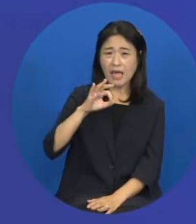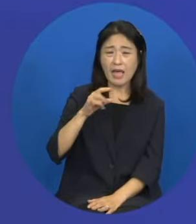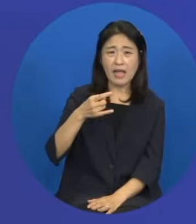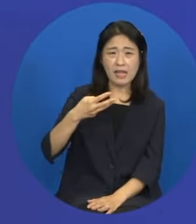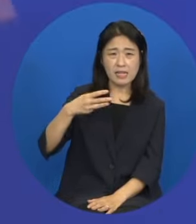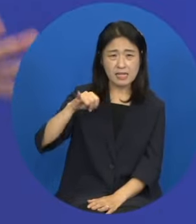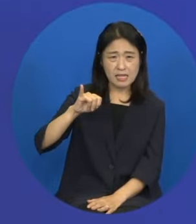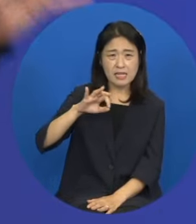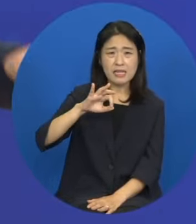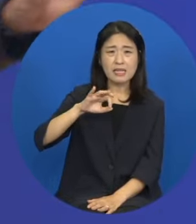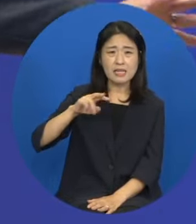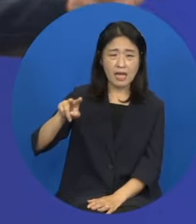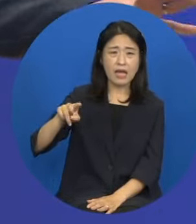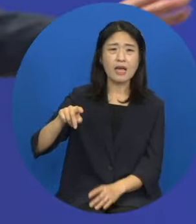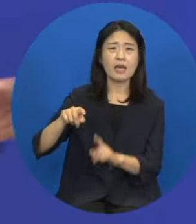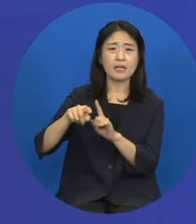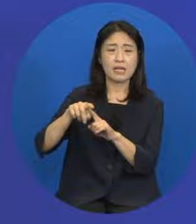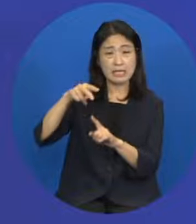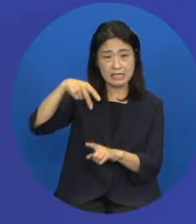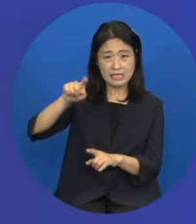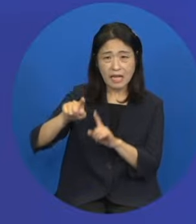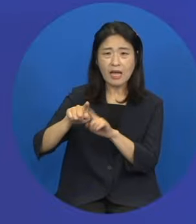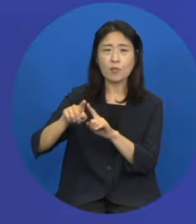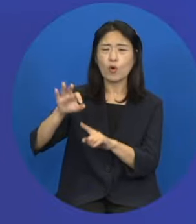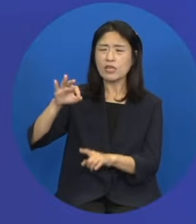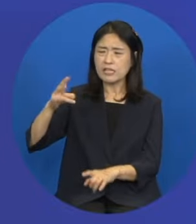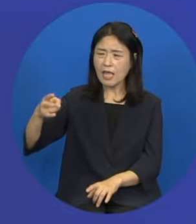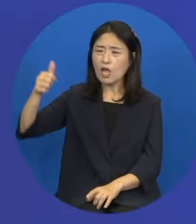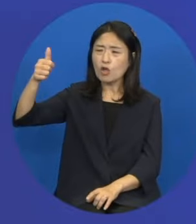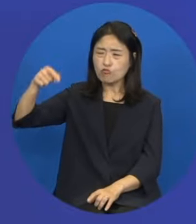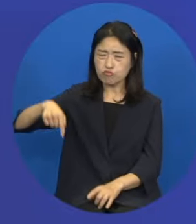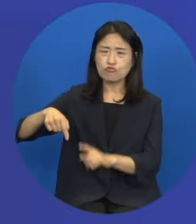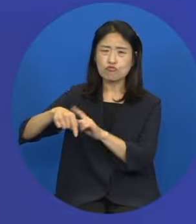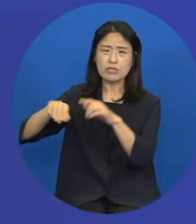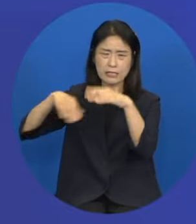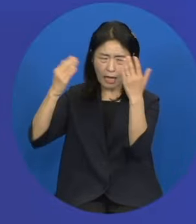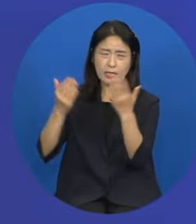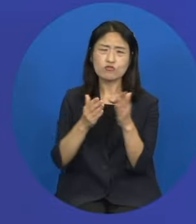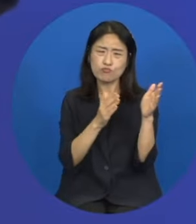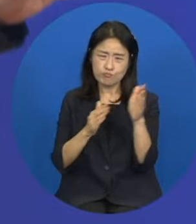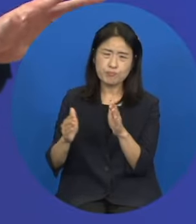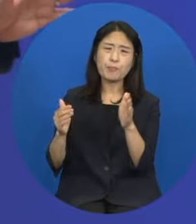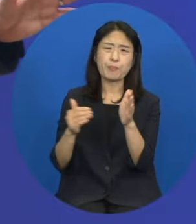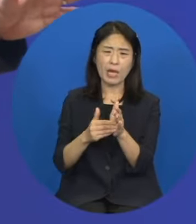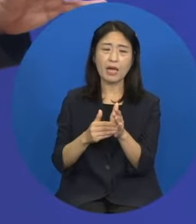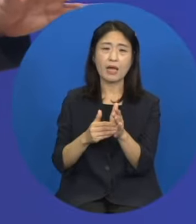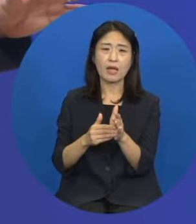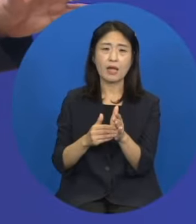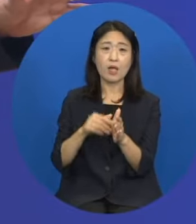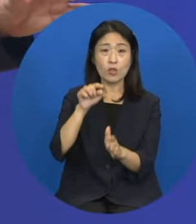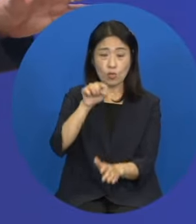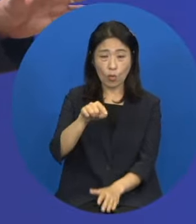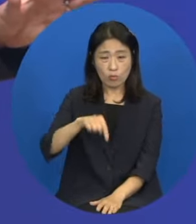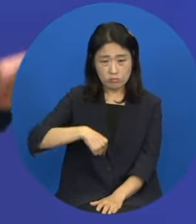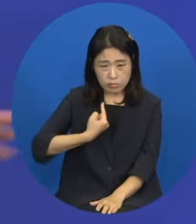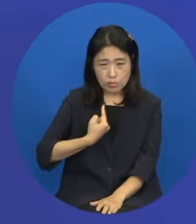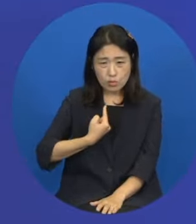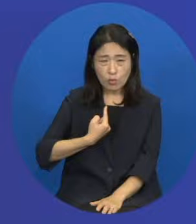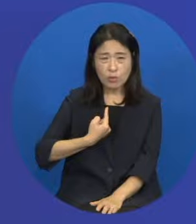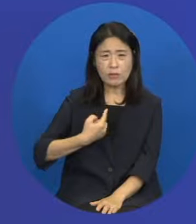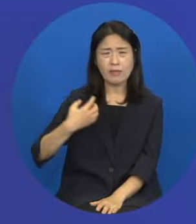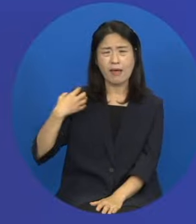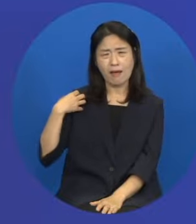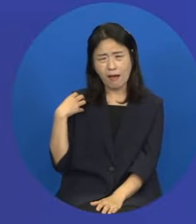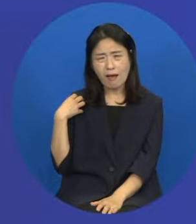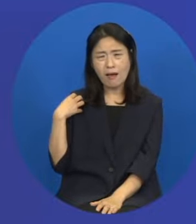있고 다 준비해놨어. 내가, 너는 너의 역할 그것만 하면 돼. 마치 너가 다 해야 하는 것처럼 그렇게 부담